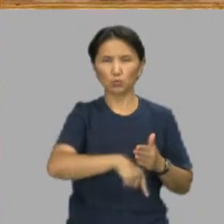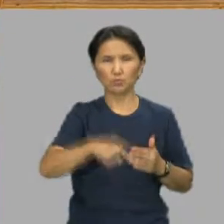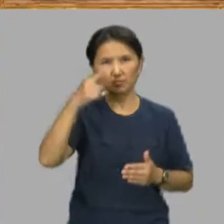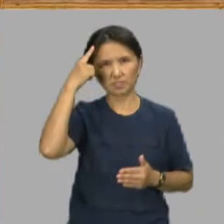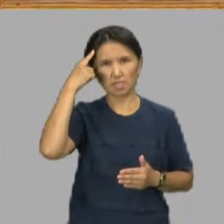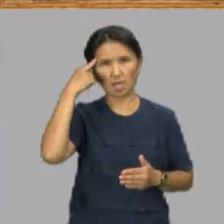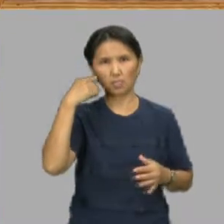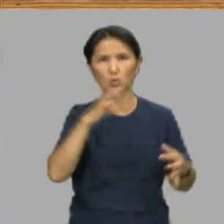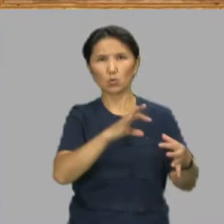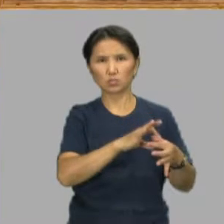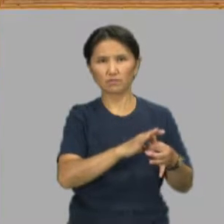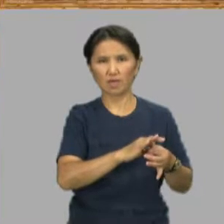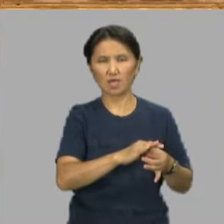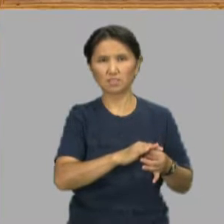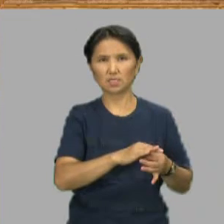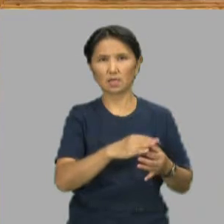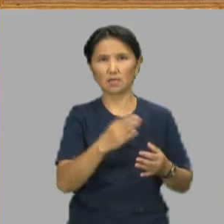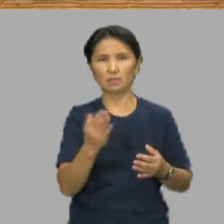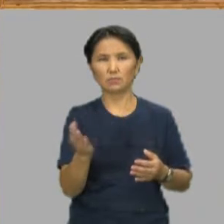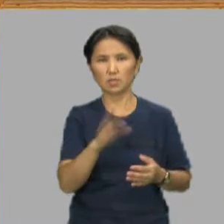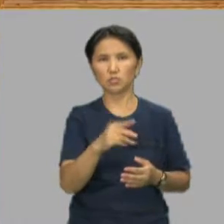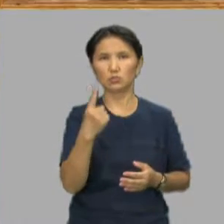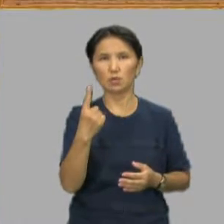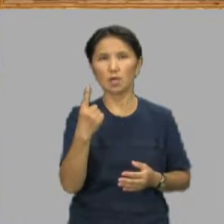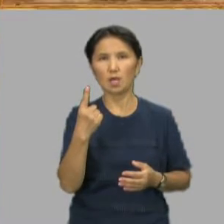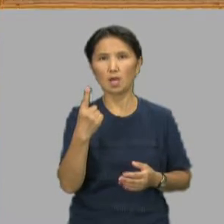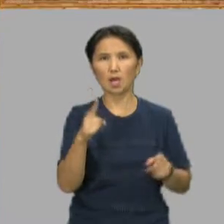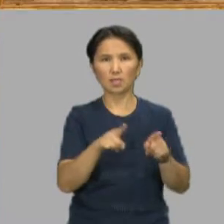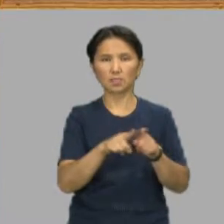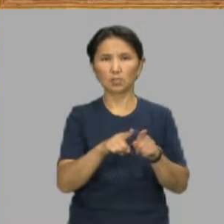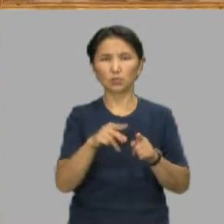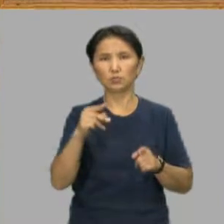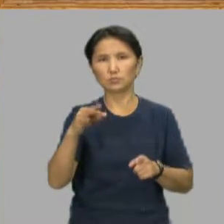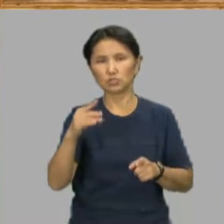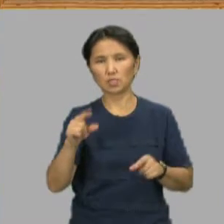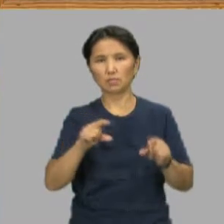между однородными членами предложения.